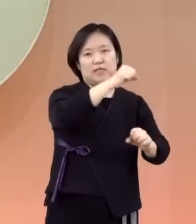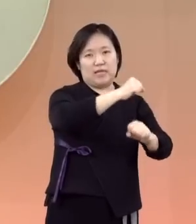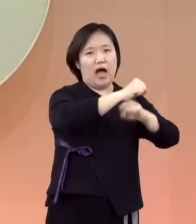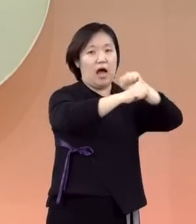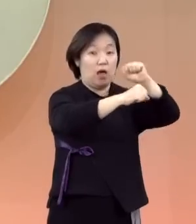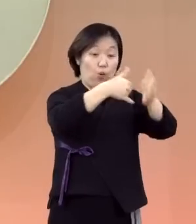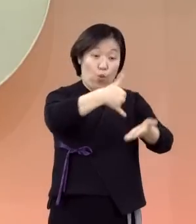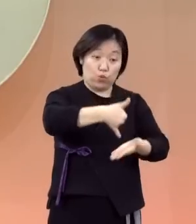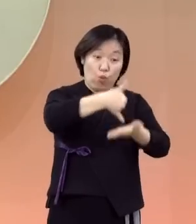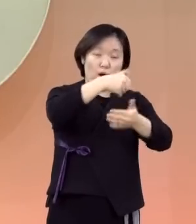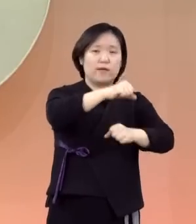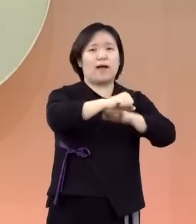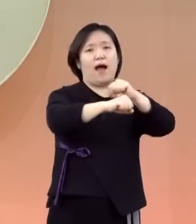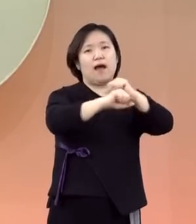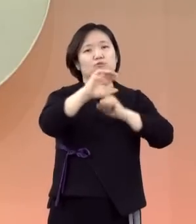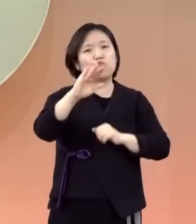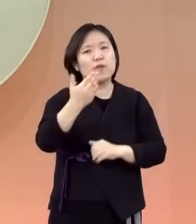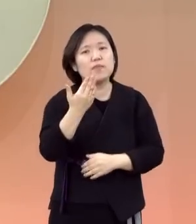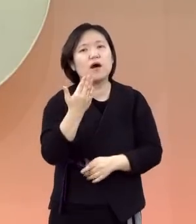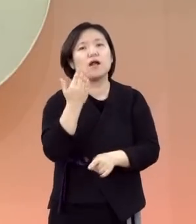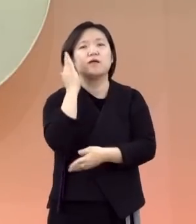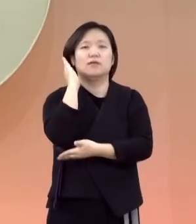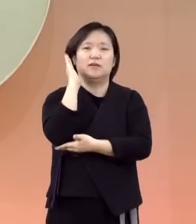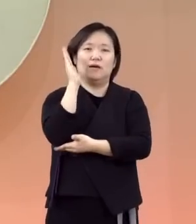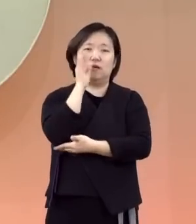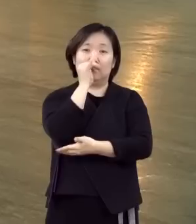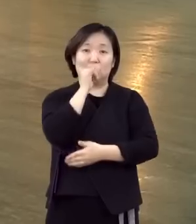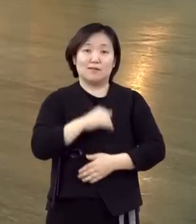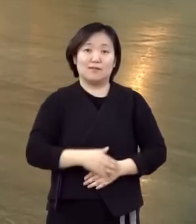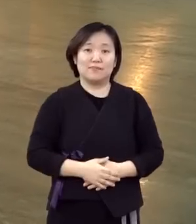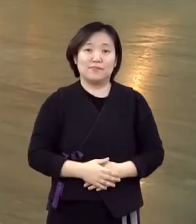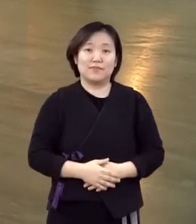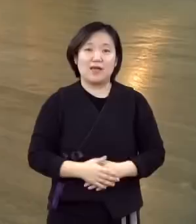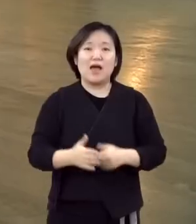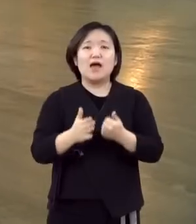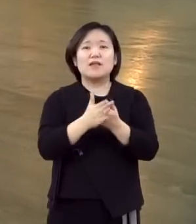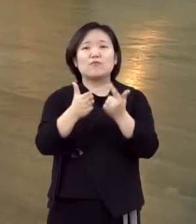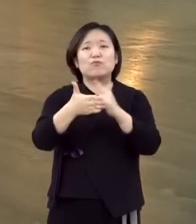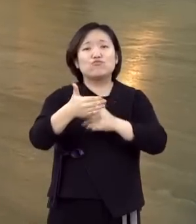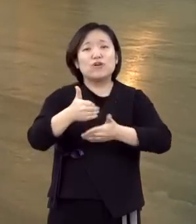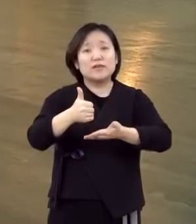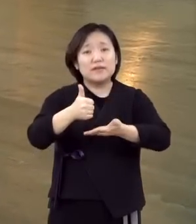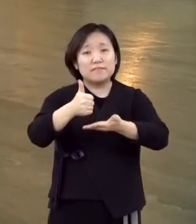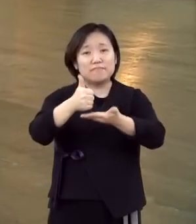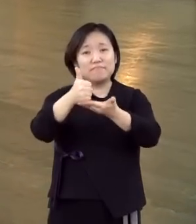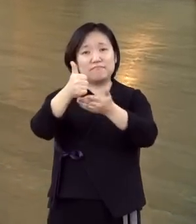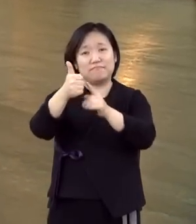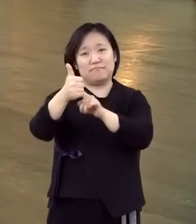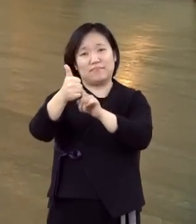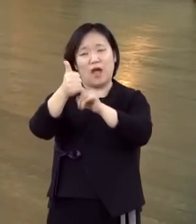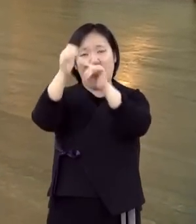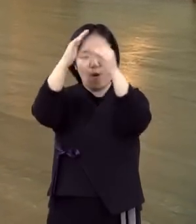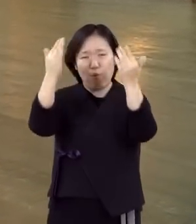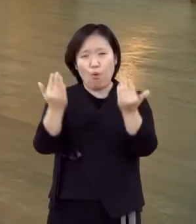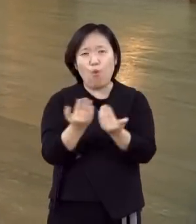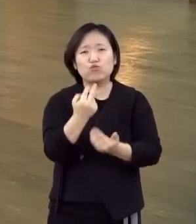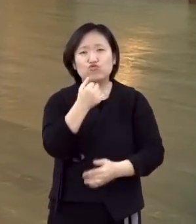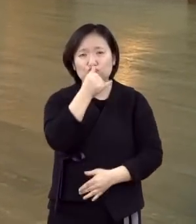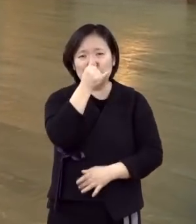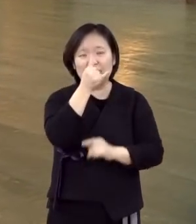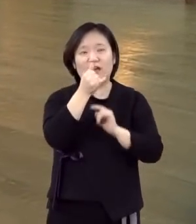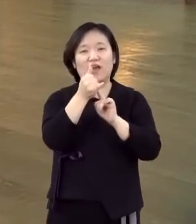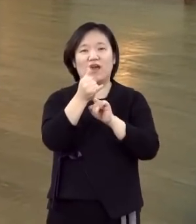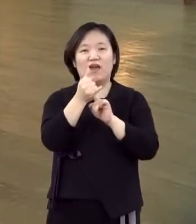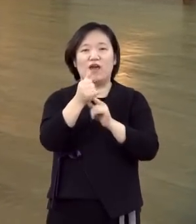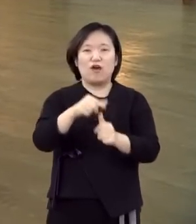합니다.그는 이점을일관되게여러번가르쳐왔습니다.부처님께서는 모든중생을구원하기위해무수한겁